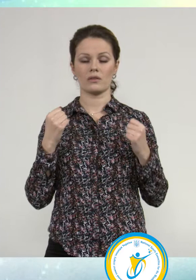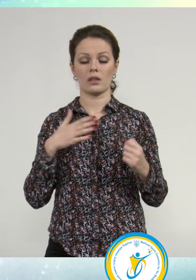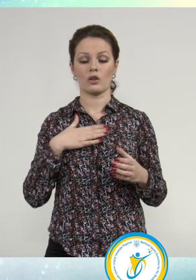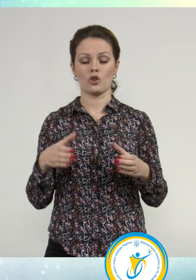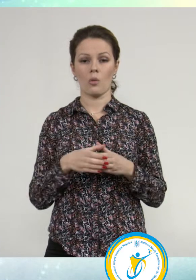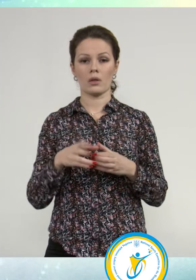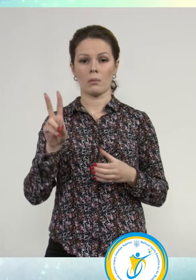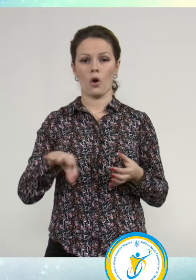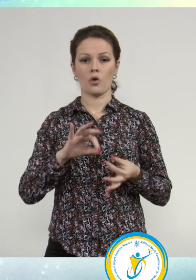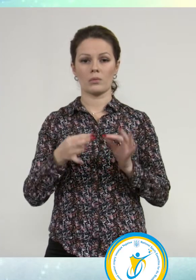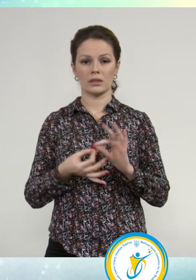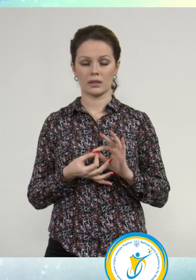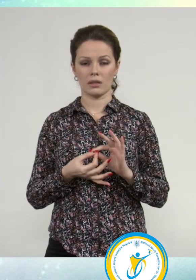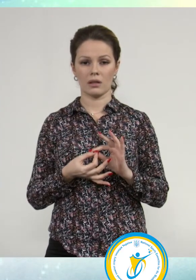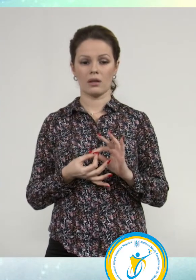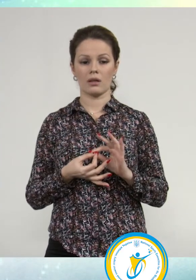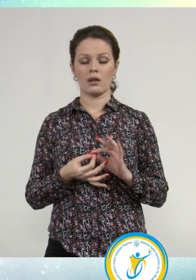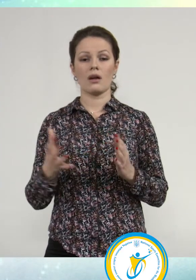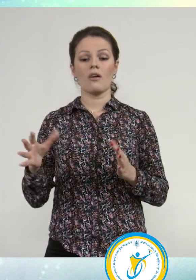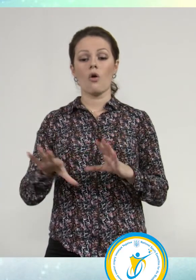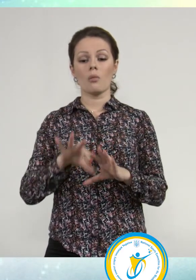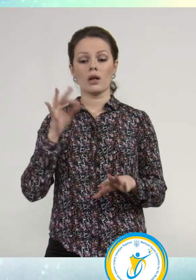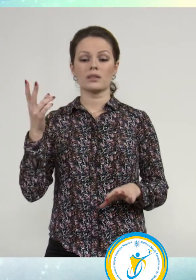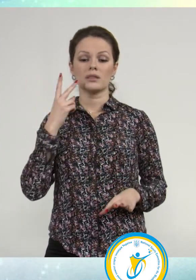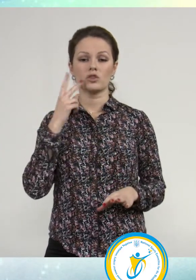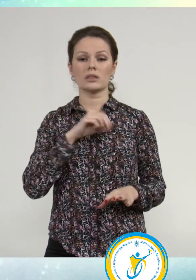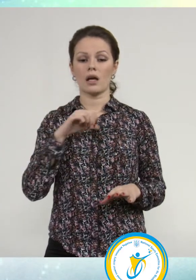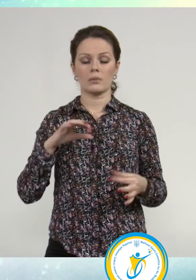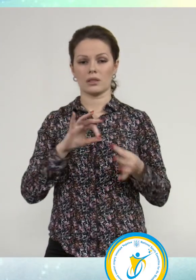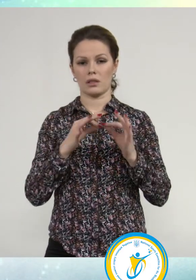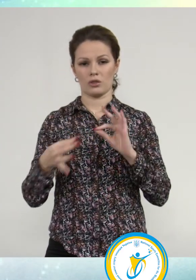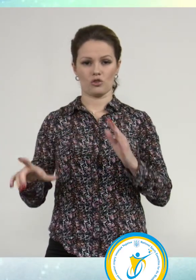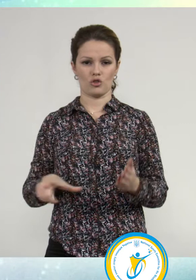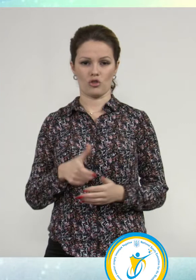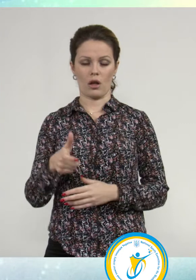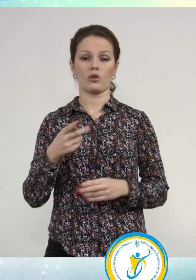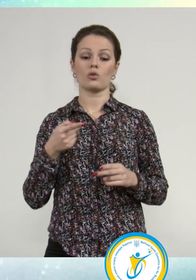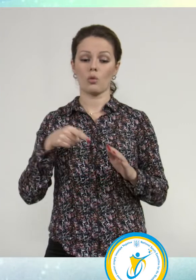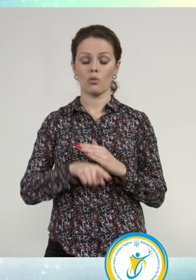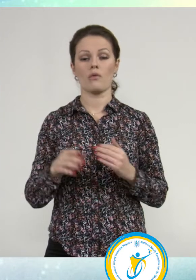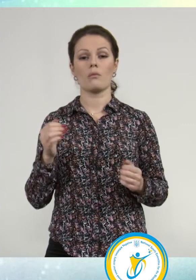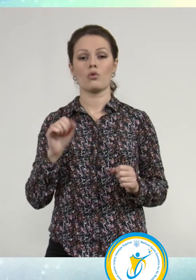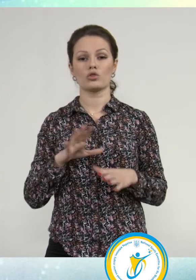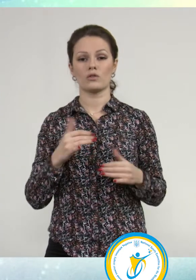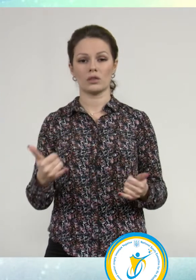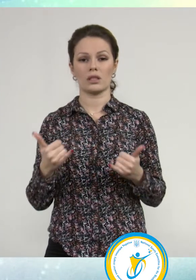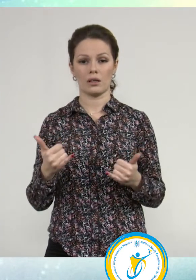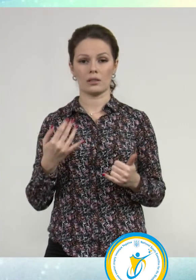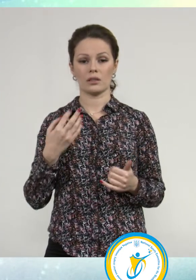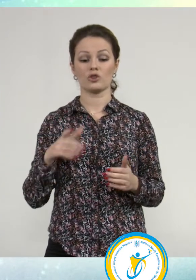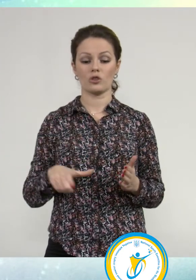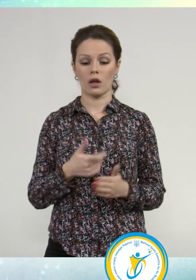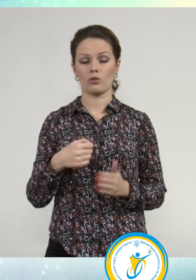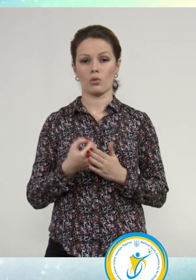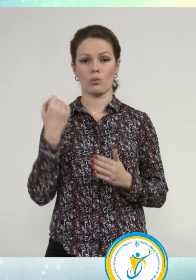команда паралімпійська, вона вибирала завжди самий найскладніший шлях. Тому, можливо, і зараз шлях до